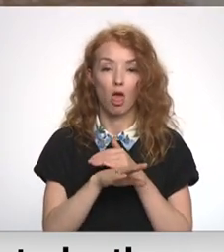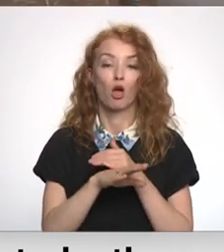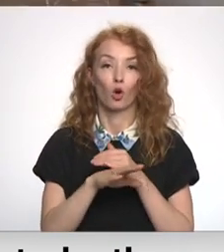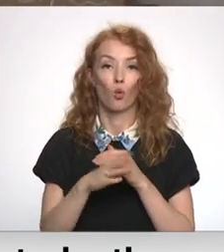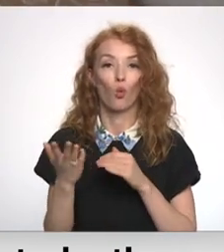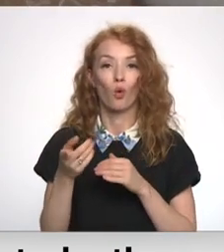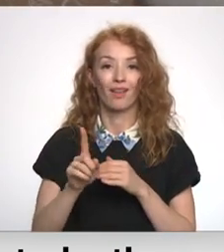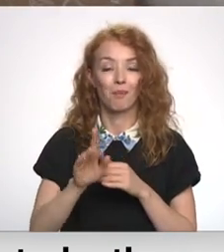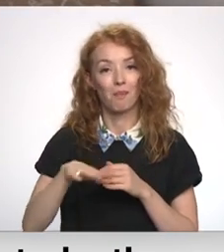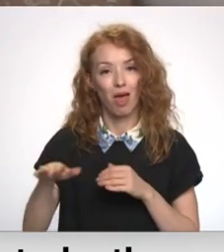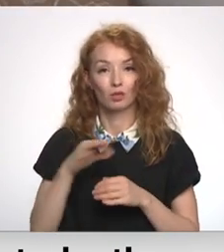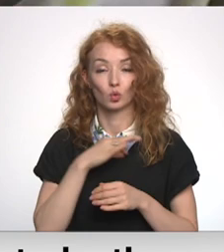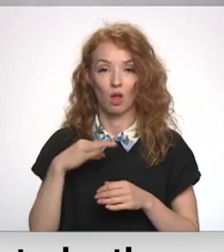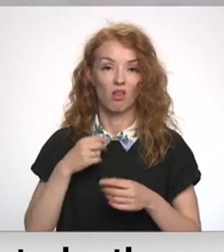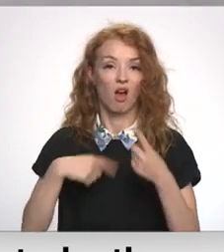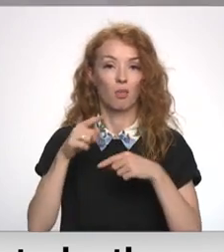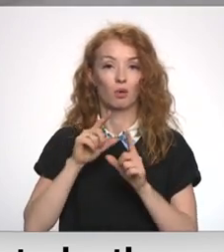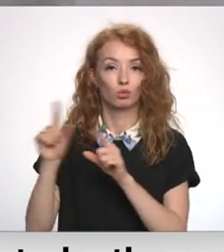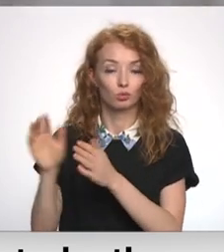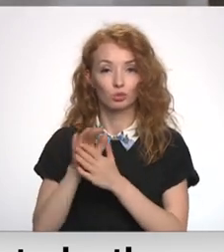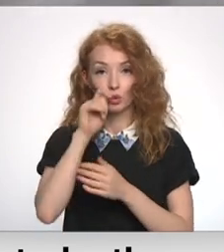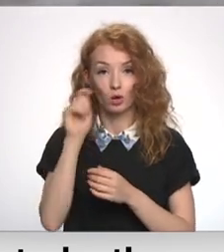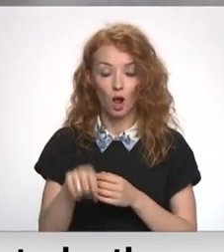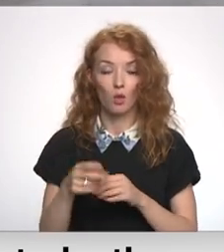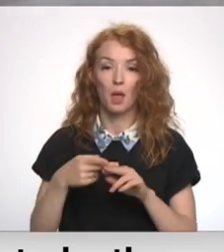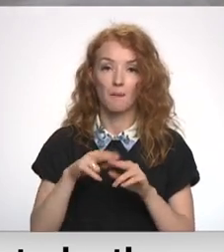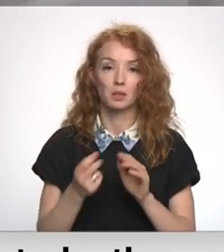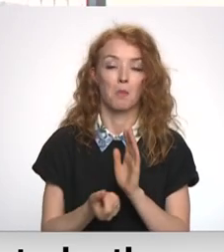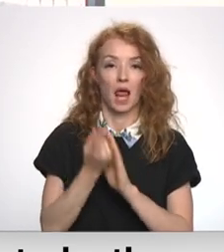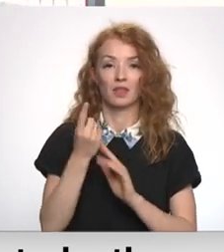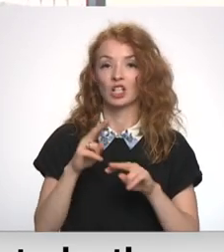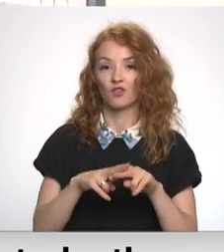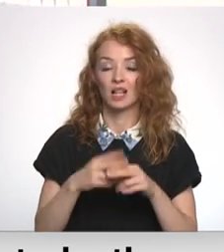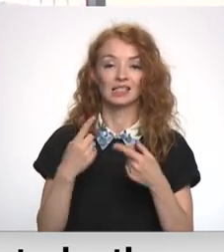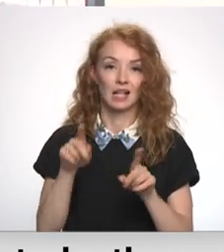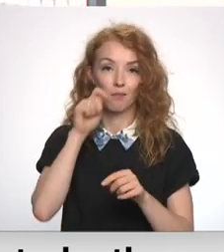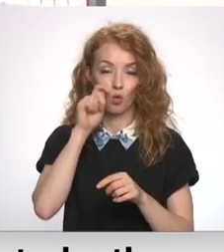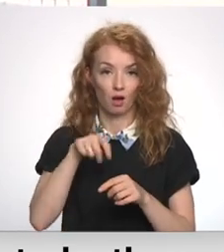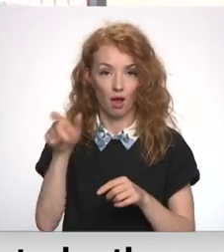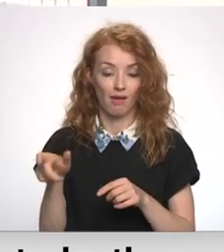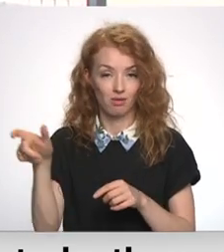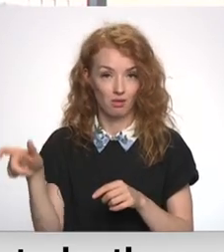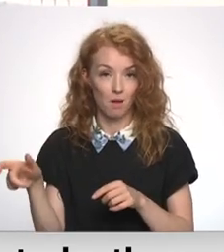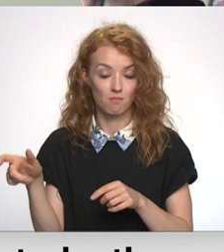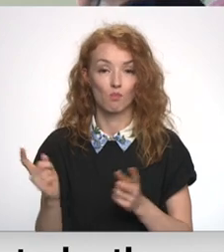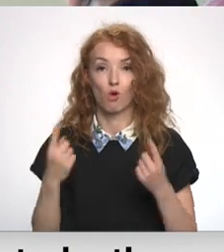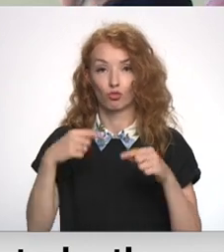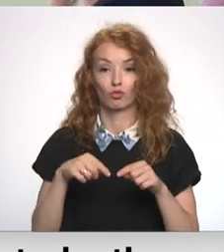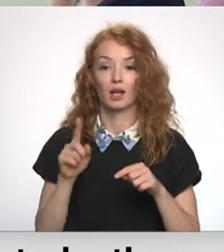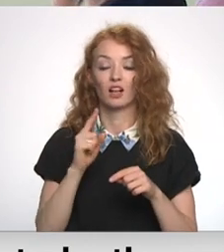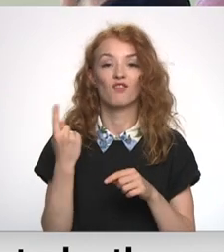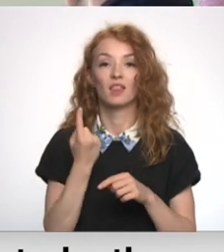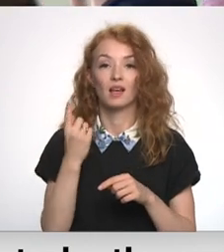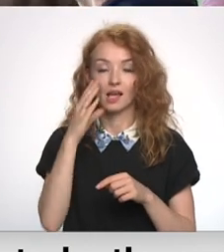ir skolēni un studenti, dosies atpakaļ uz Ukrainu. Līdz ar to atkal atbrīvosies vieta citiem ukraiņiem, kas, kā piebilst pašvaldībā, šobrīd